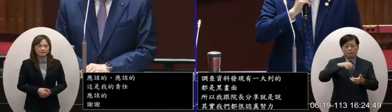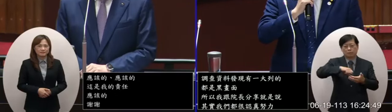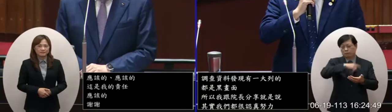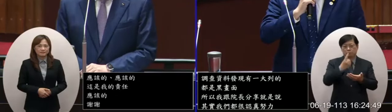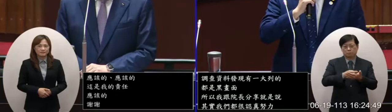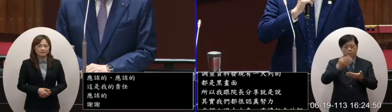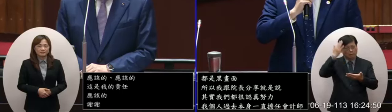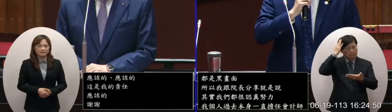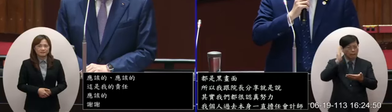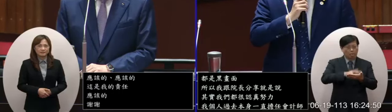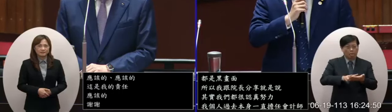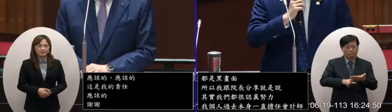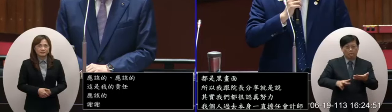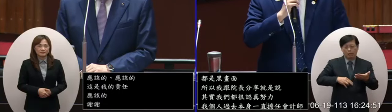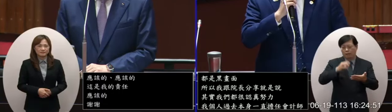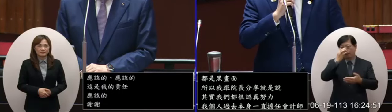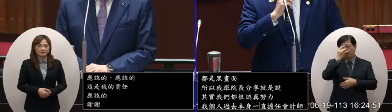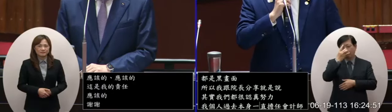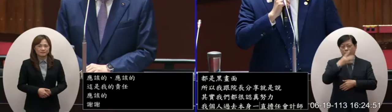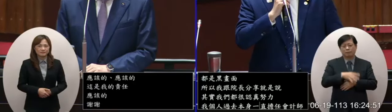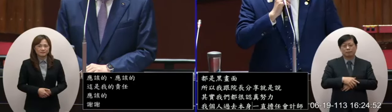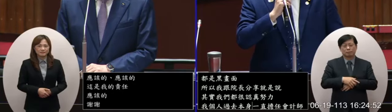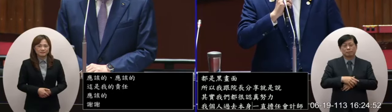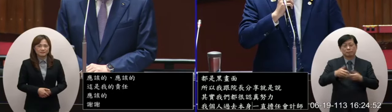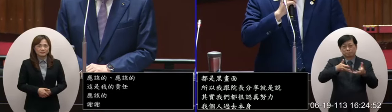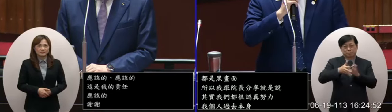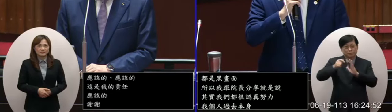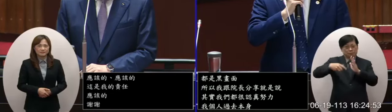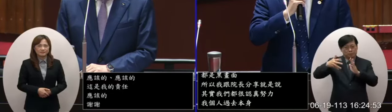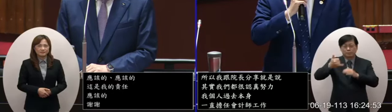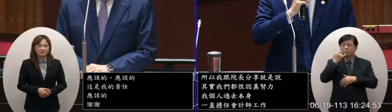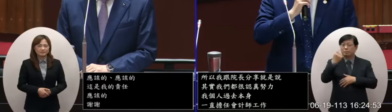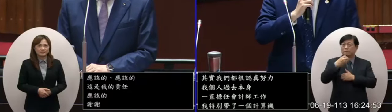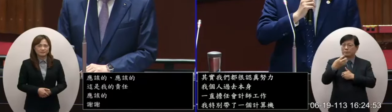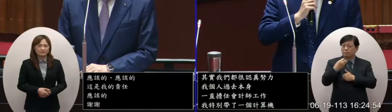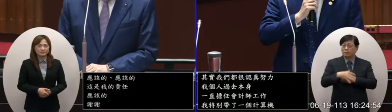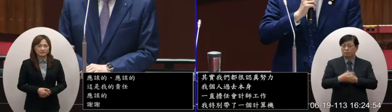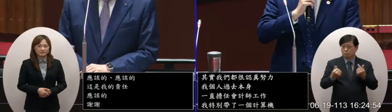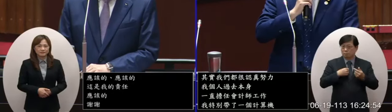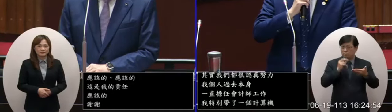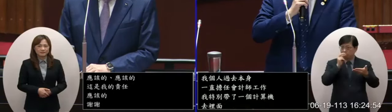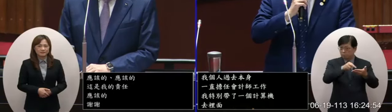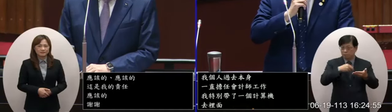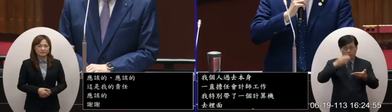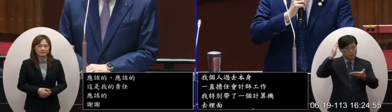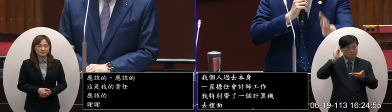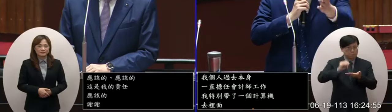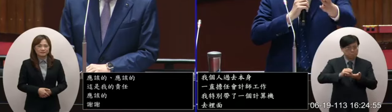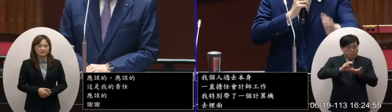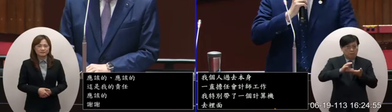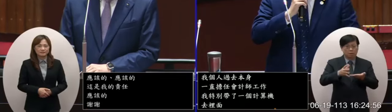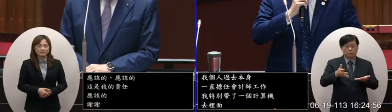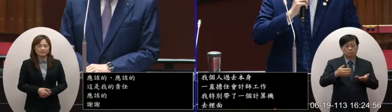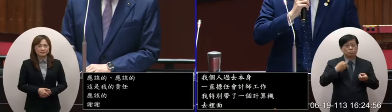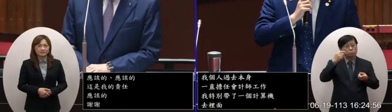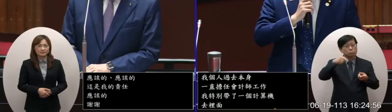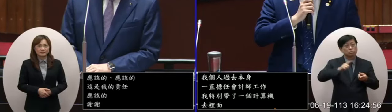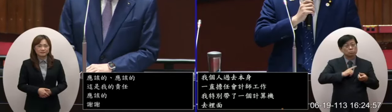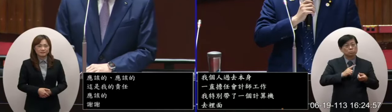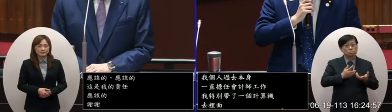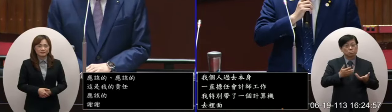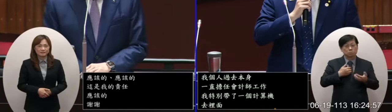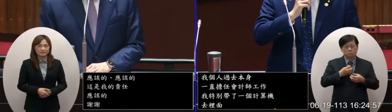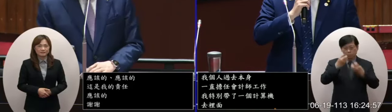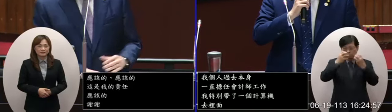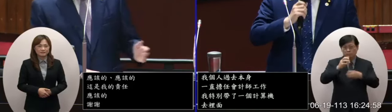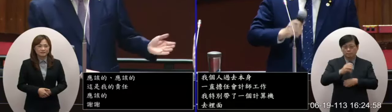是黑的文件哦，所以请部长、院长可不可以跟我分享一下，看到这本黑的文件的时候，请问院长你自己本身